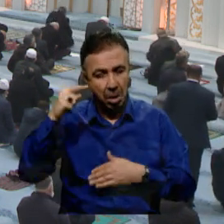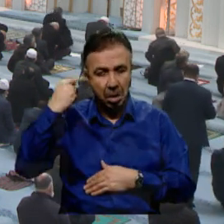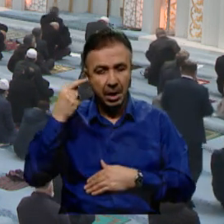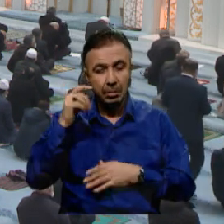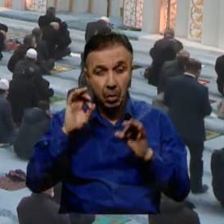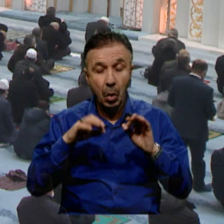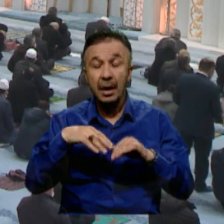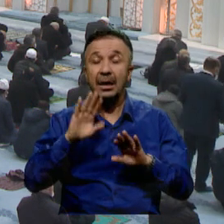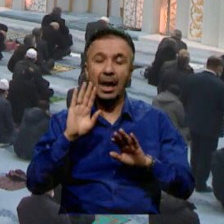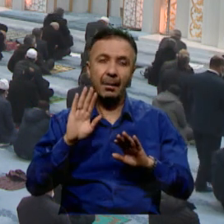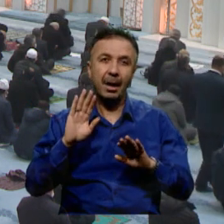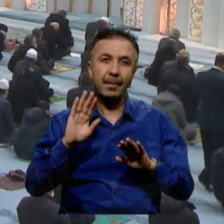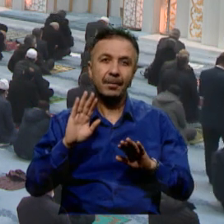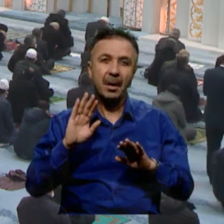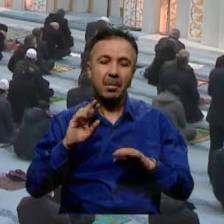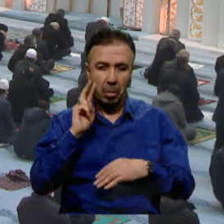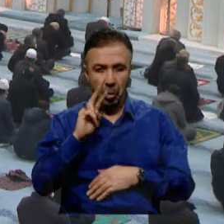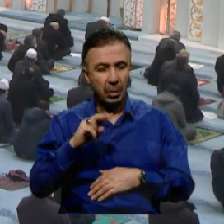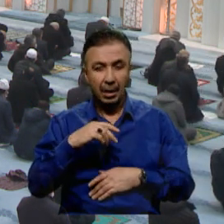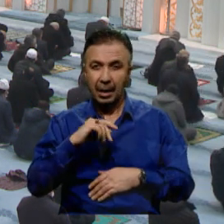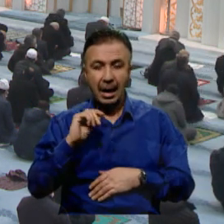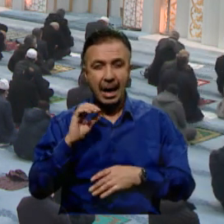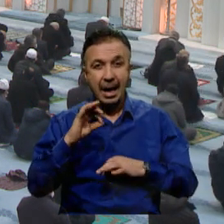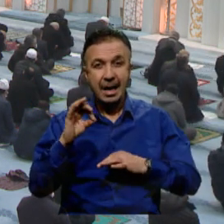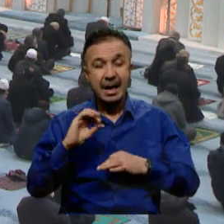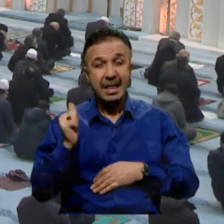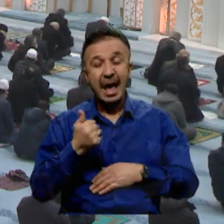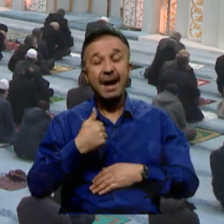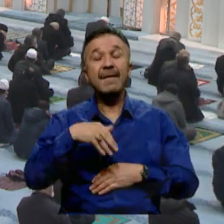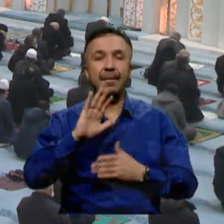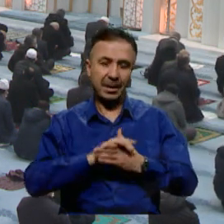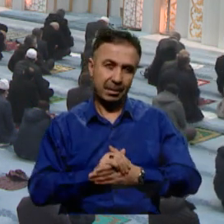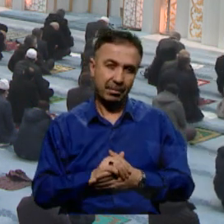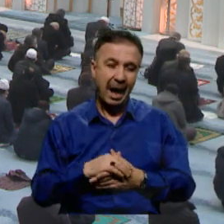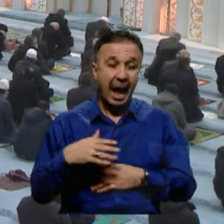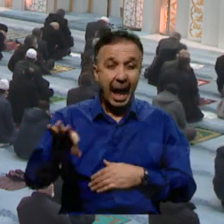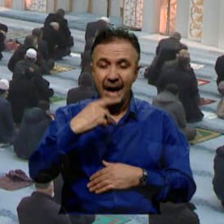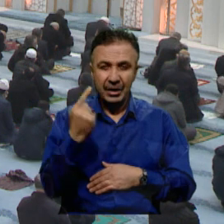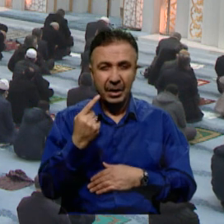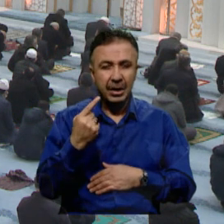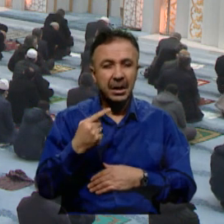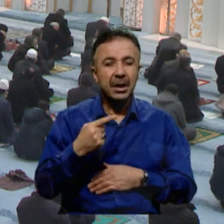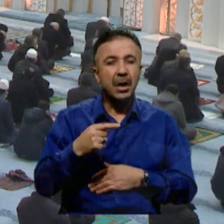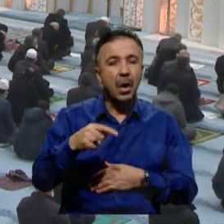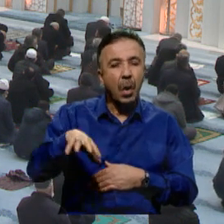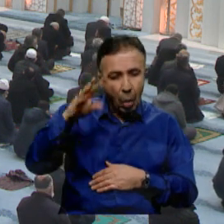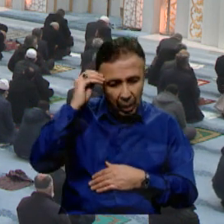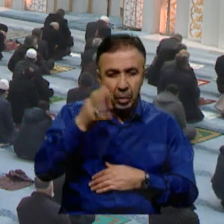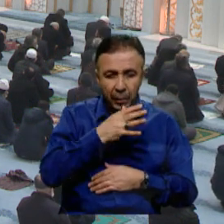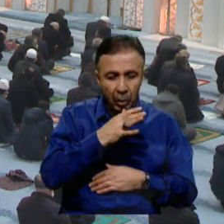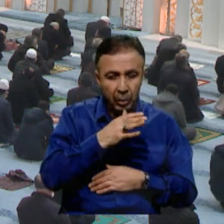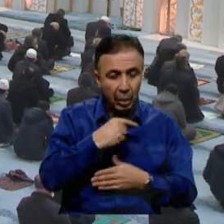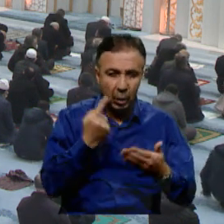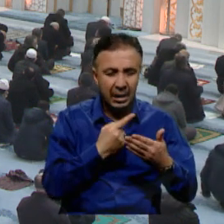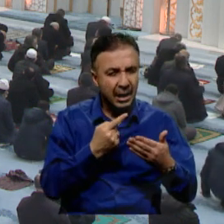ama görüntü olarak değer vermedik. Yani her şeyi öğreniyoruz da Kur'an okumayı nasıl öğrenemiyoruz? O kadar programlar